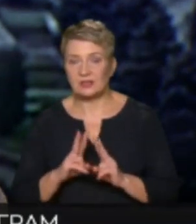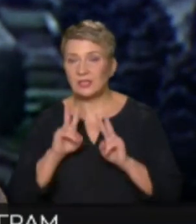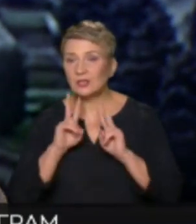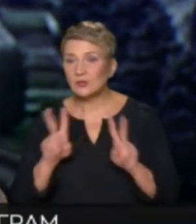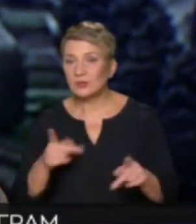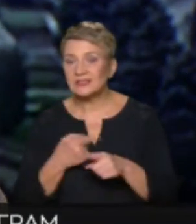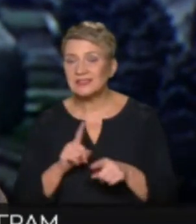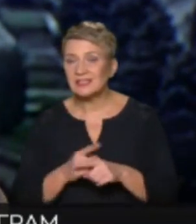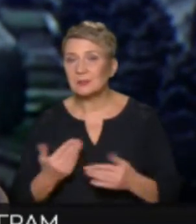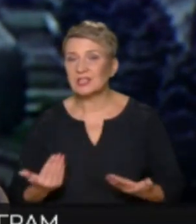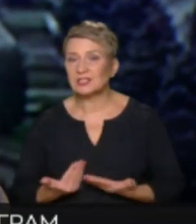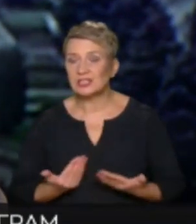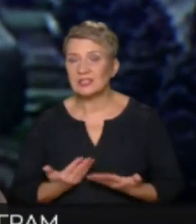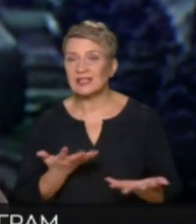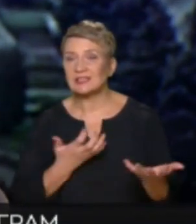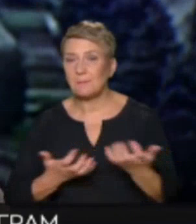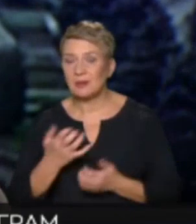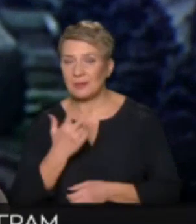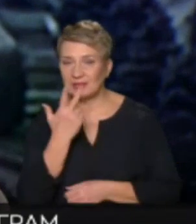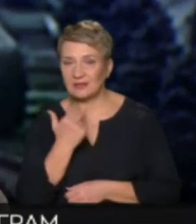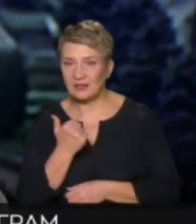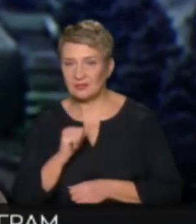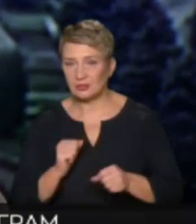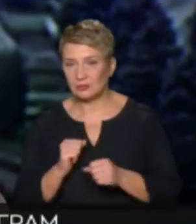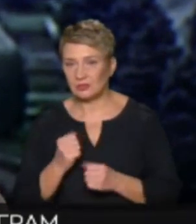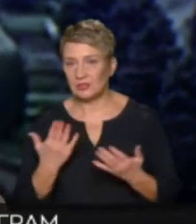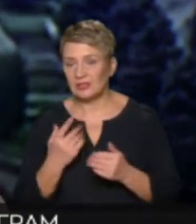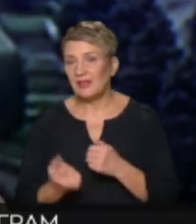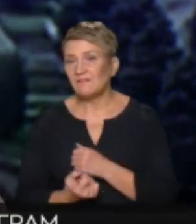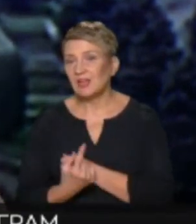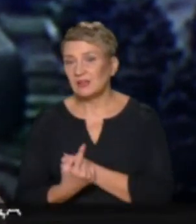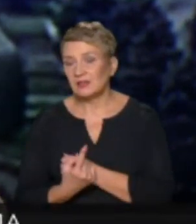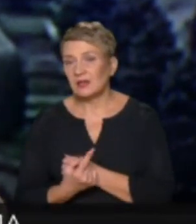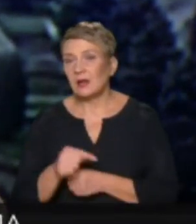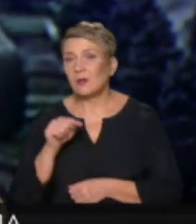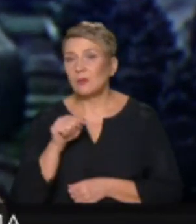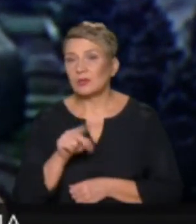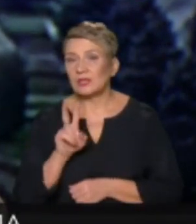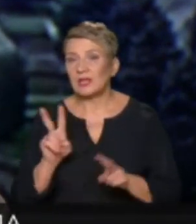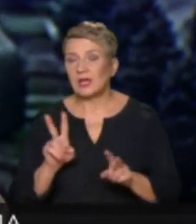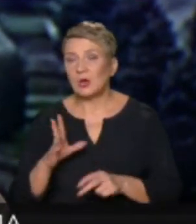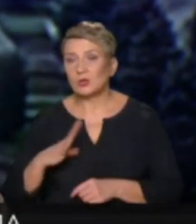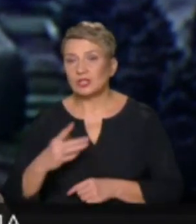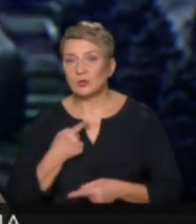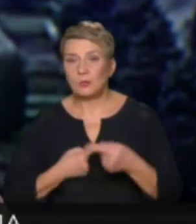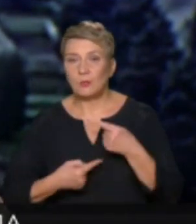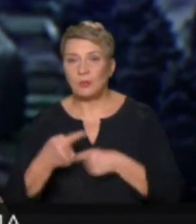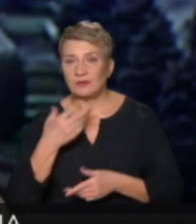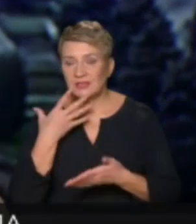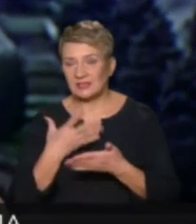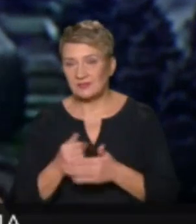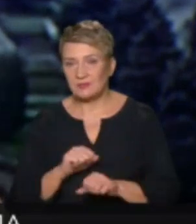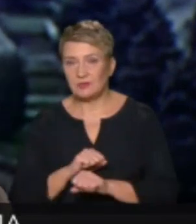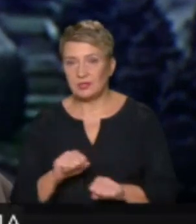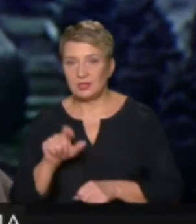і сприймати навички один одного, які вже нові виникли. Родина, як правило, очікує повернення свого героя, да,